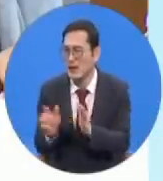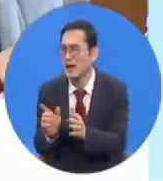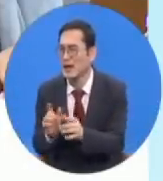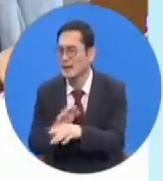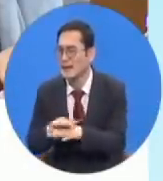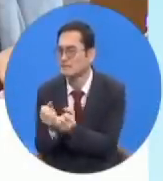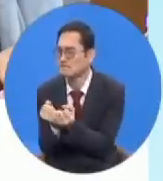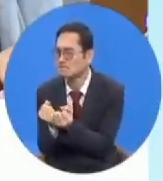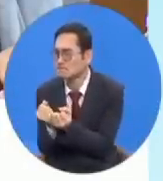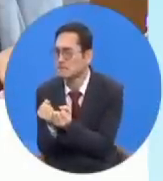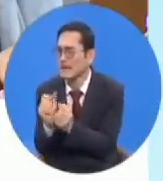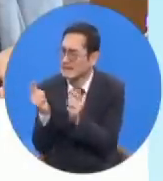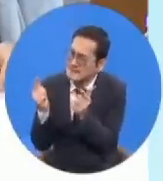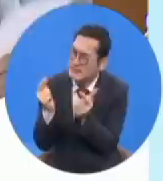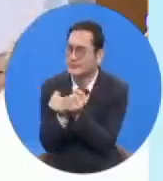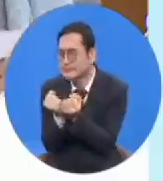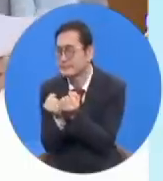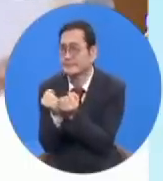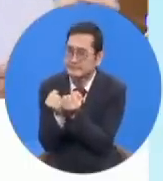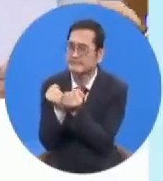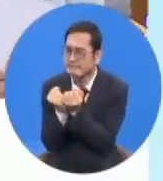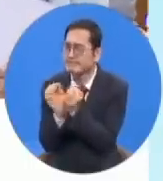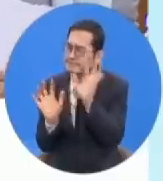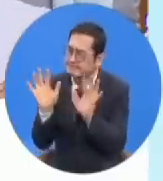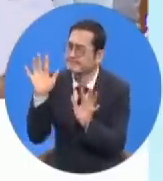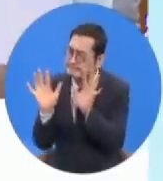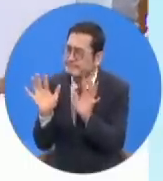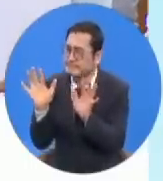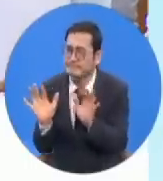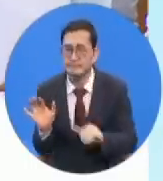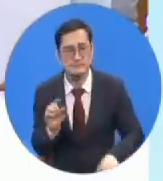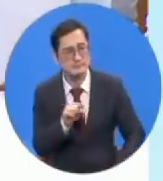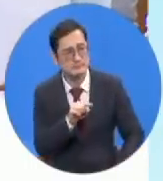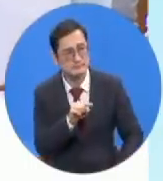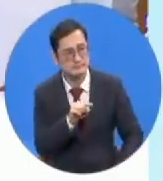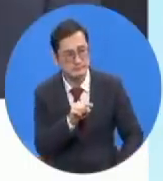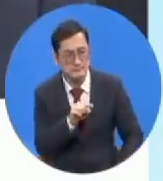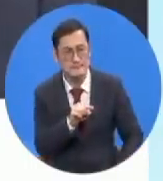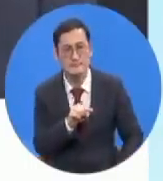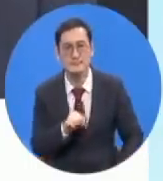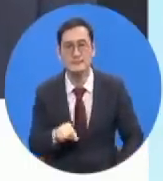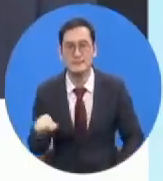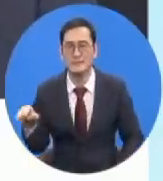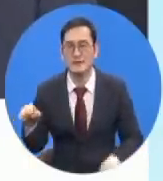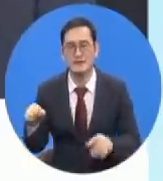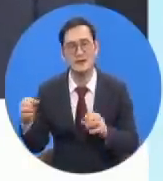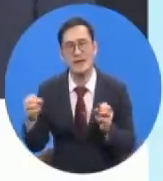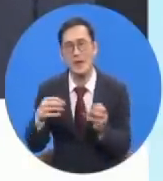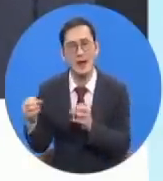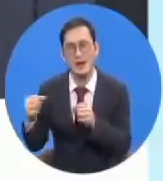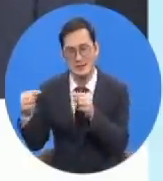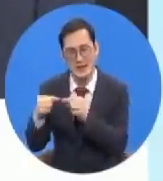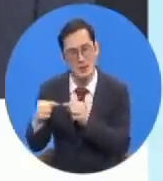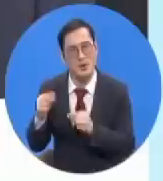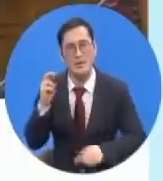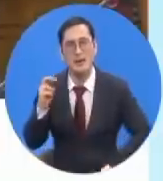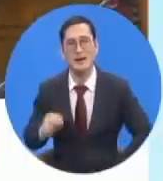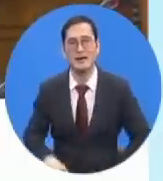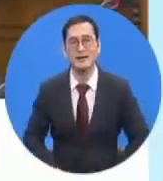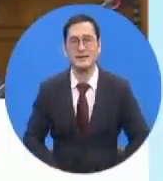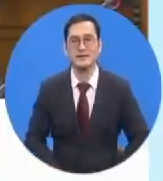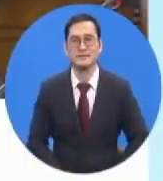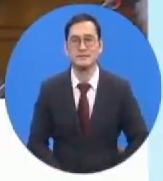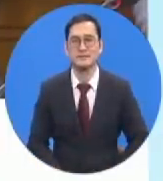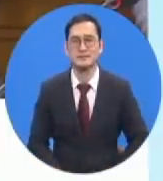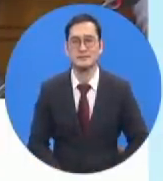저 사람은 그래도 우리랑 얘기가 될 수 있겠는걸? 아. 그래도 우리 얘기를 좀 들어주겠는, 물론 이제 야당 욕을 다 들어줄 수는 없지만, 그렇죠.